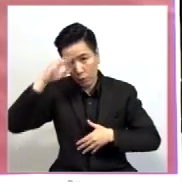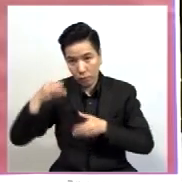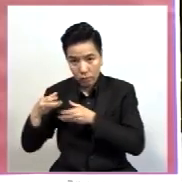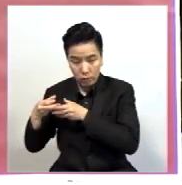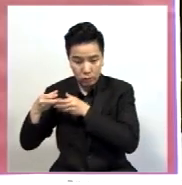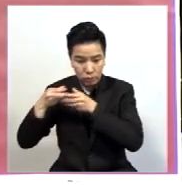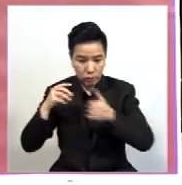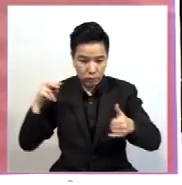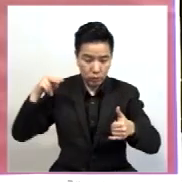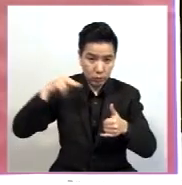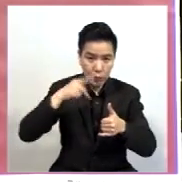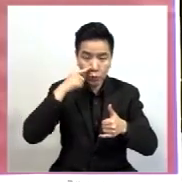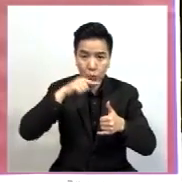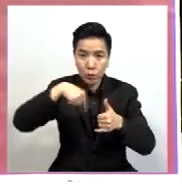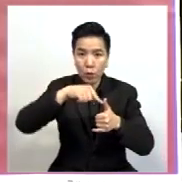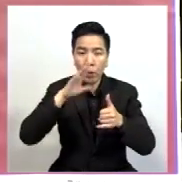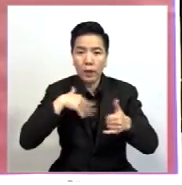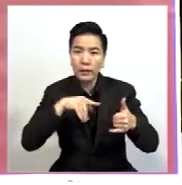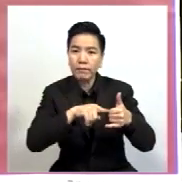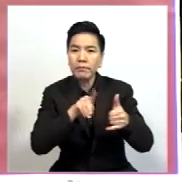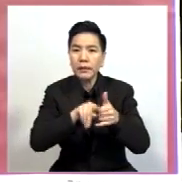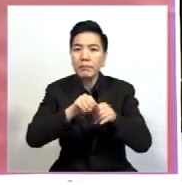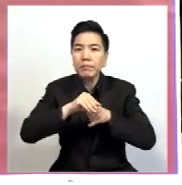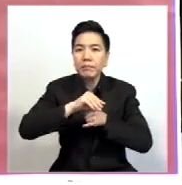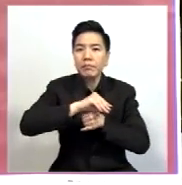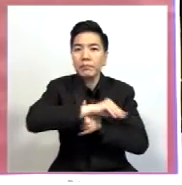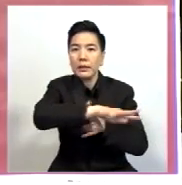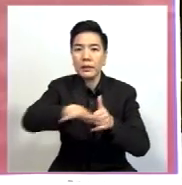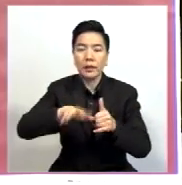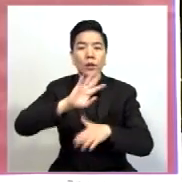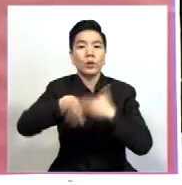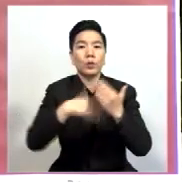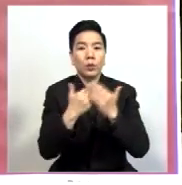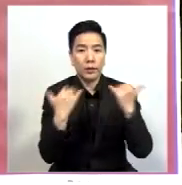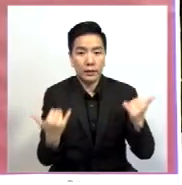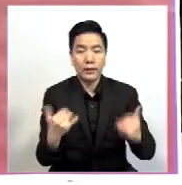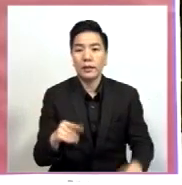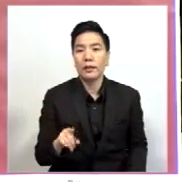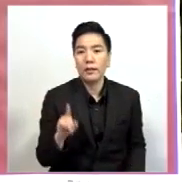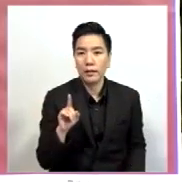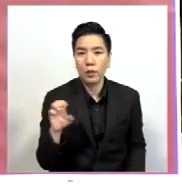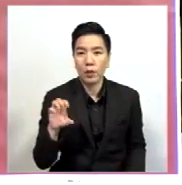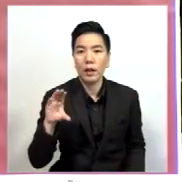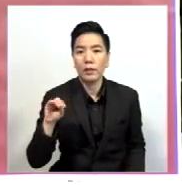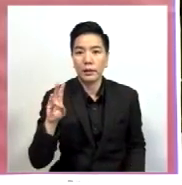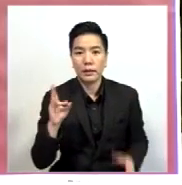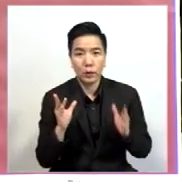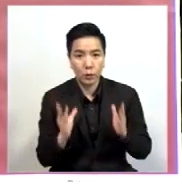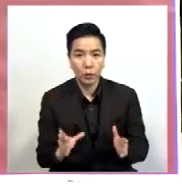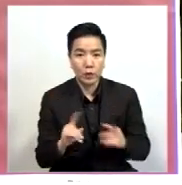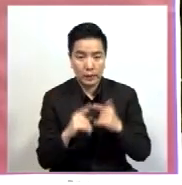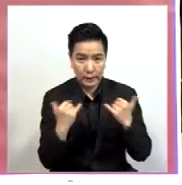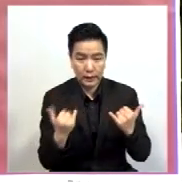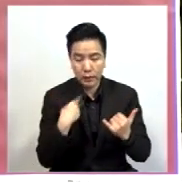ก็ระบุว่ามีผู้สัมผัสเสี่ยงสูงเนี่ยจำนวนทั้งหมด157คนนะครับซึ่งในส่ว